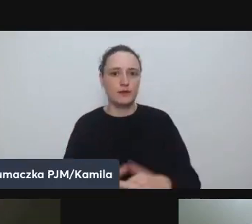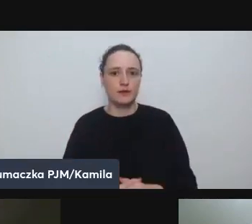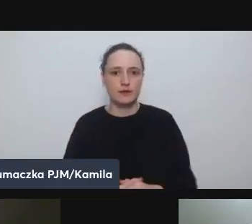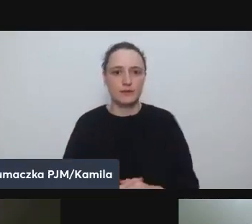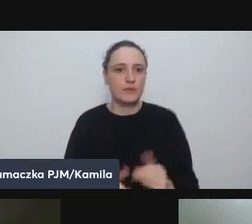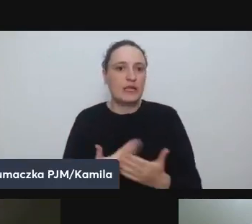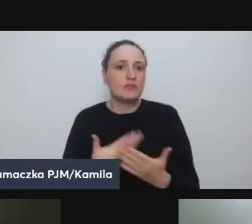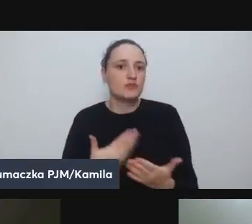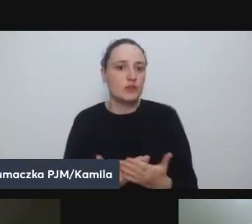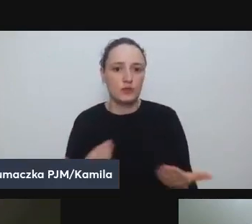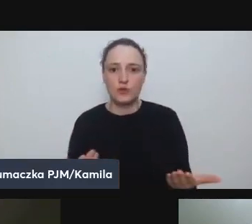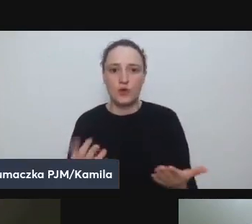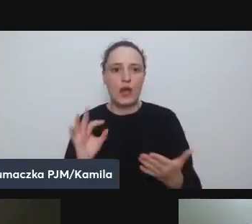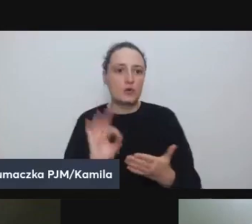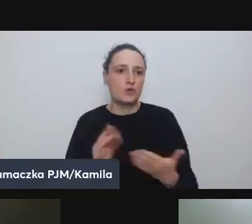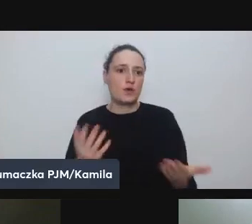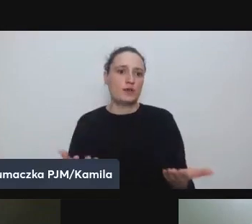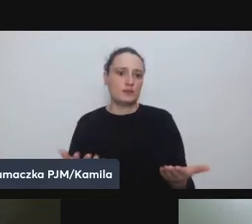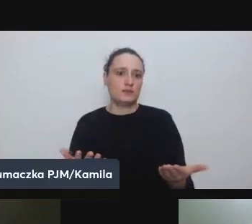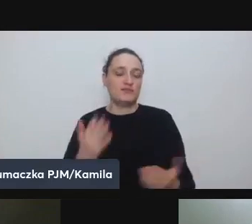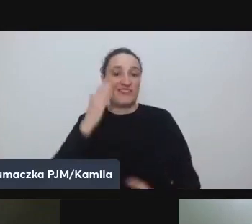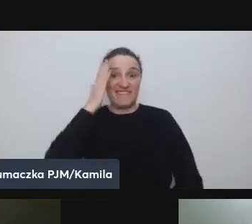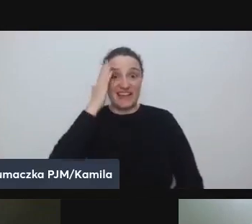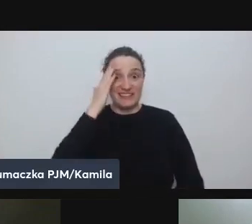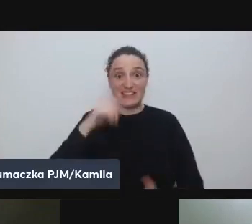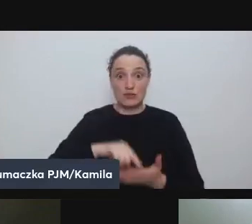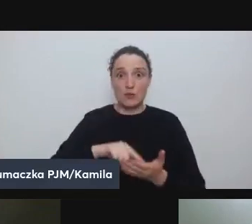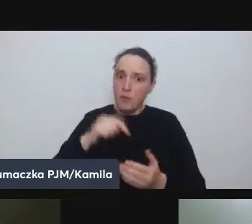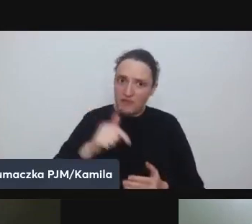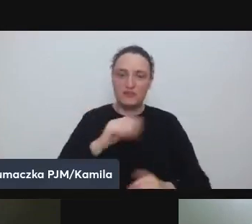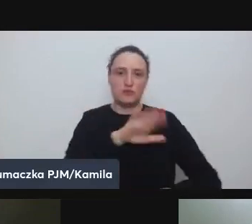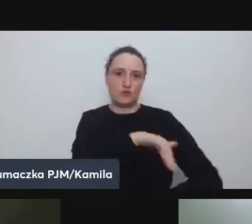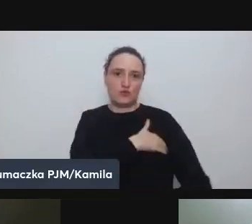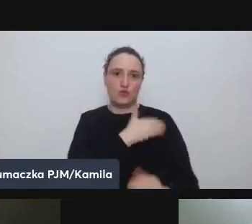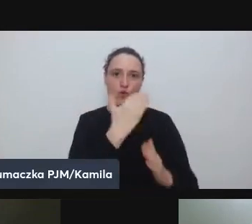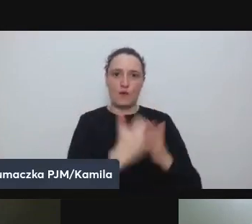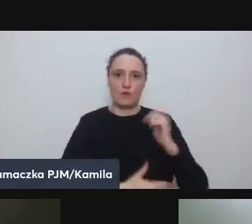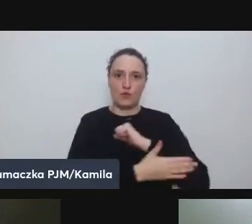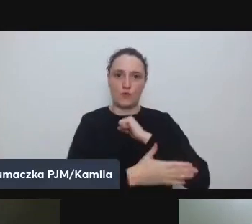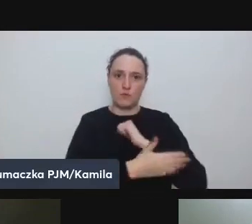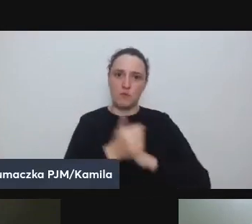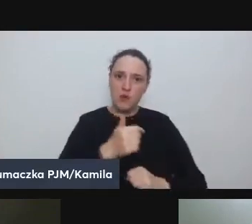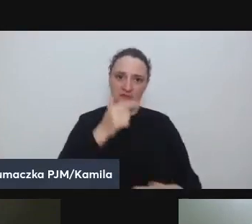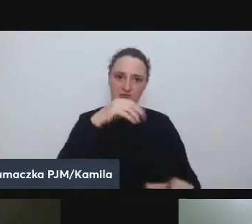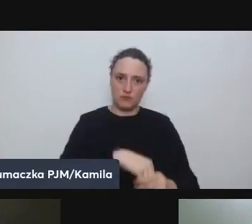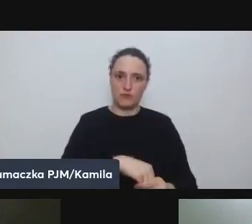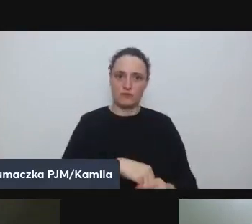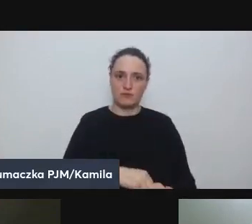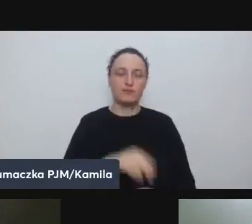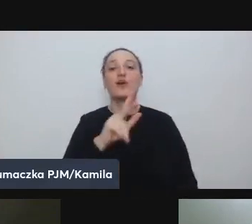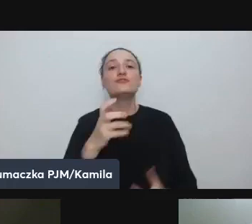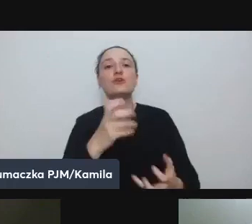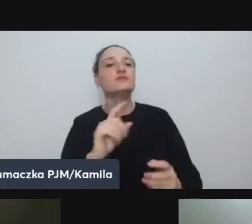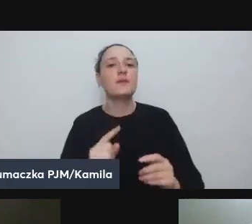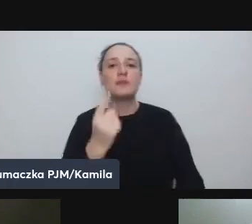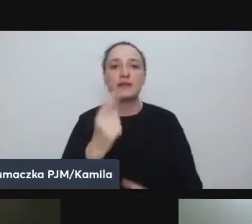dlaczego właśnie ta wiedza powinna być w podstawie programowej. Nie wiem, czy któraś z was ma ochotę zacząć,